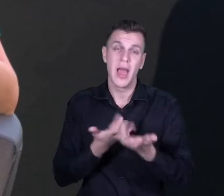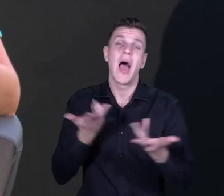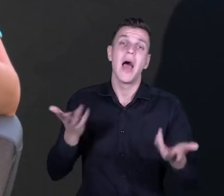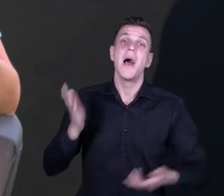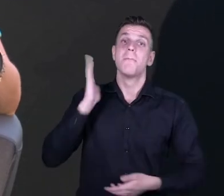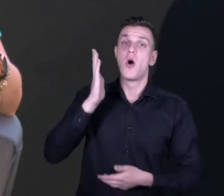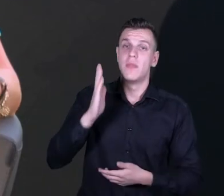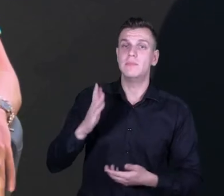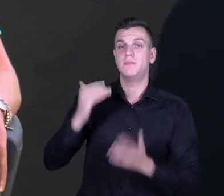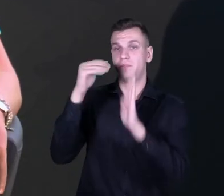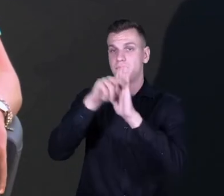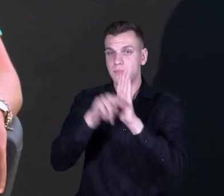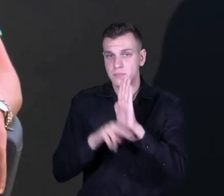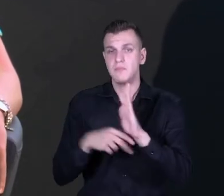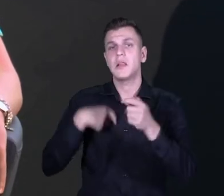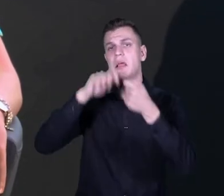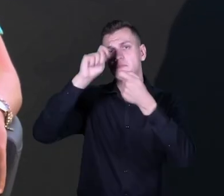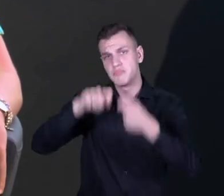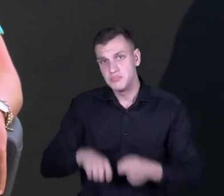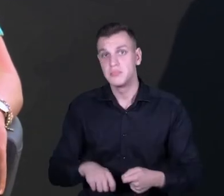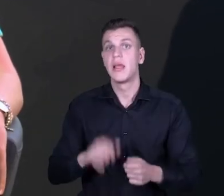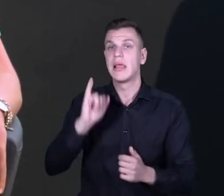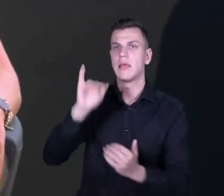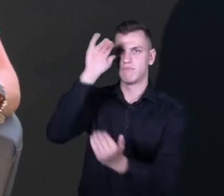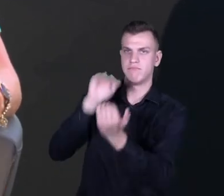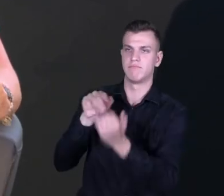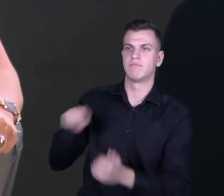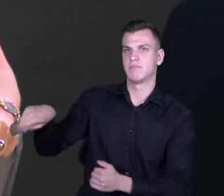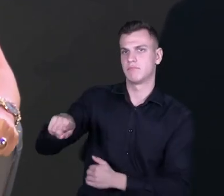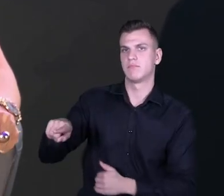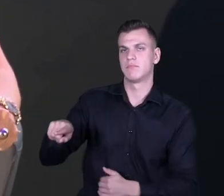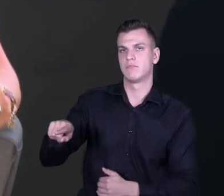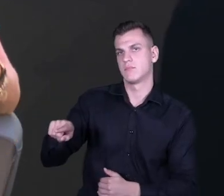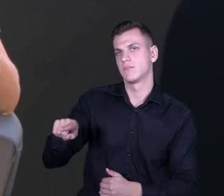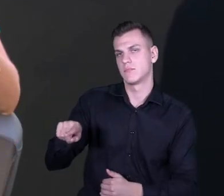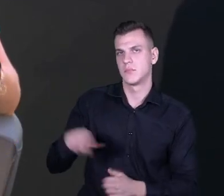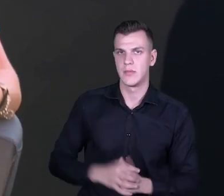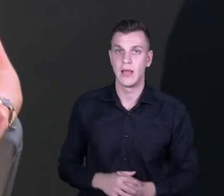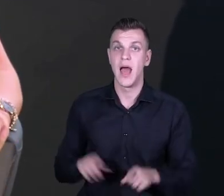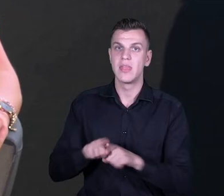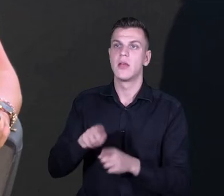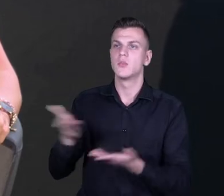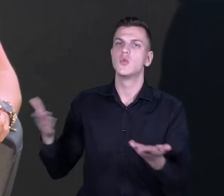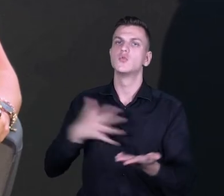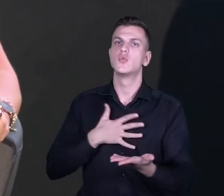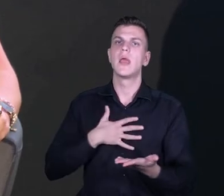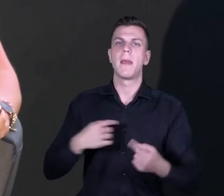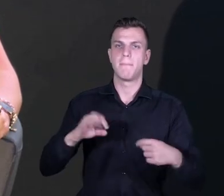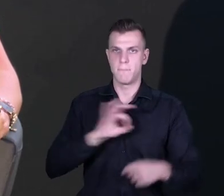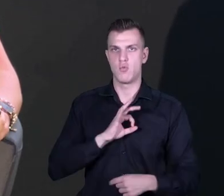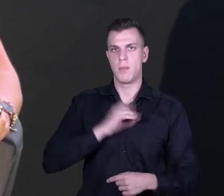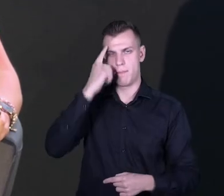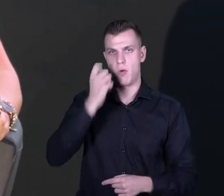zmienialiśmy, dostosowywaliśmy tak, żeby to było rzeczywiście ich i czuli się sprawcami tego. I tutaj z tą kulturą dialogu, którą